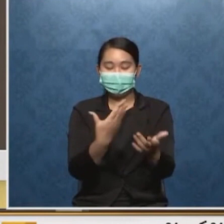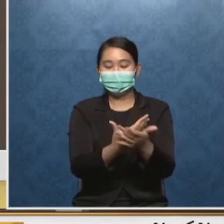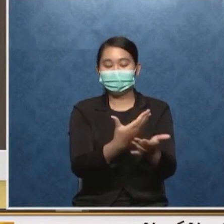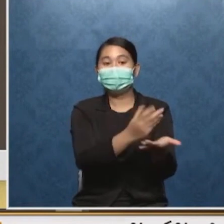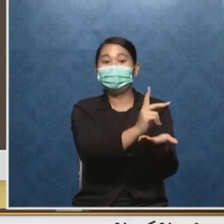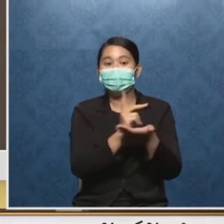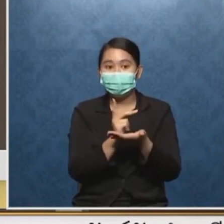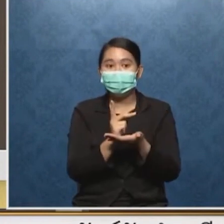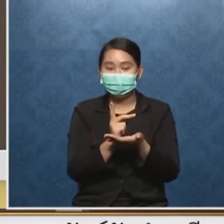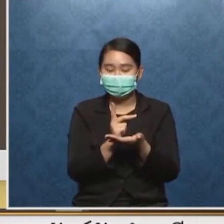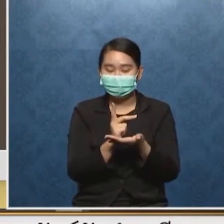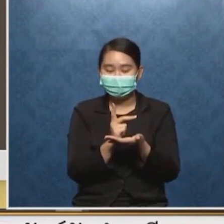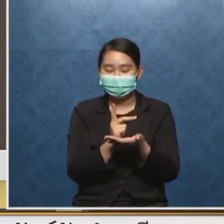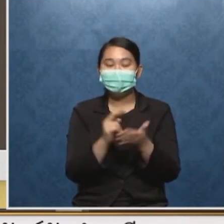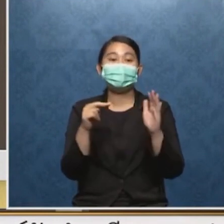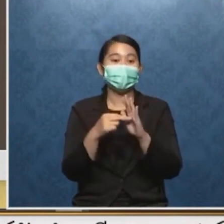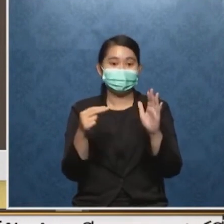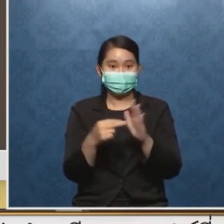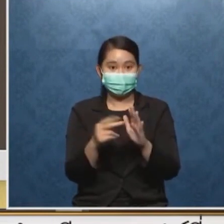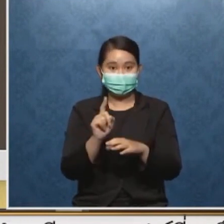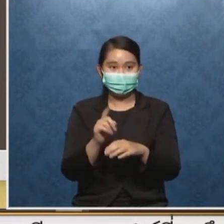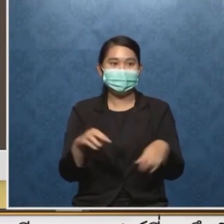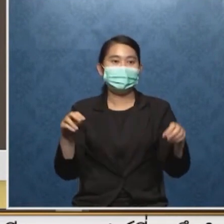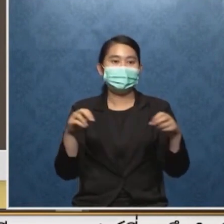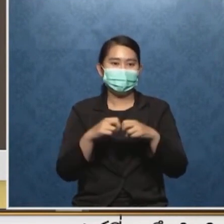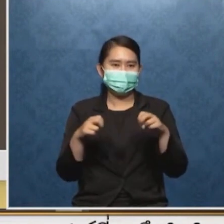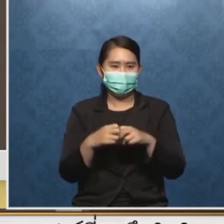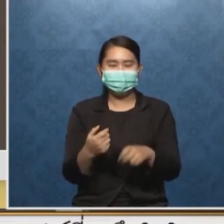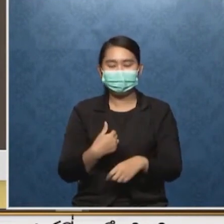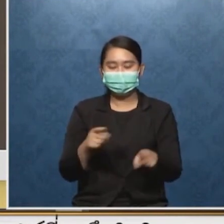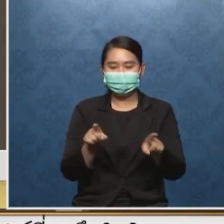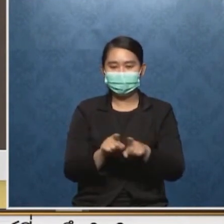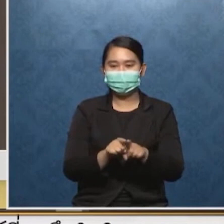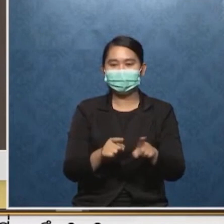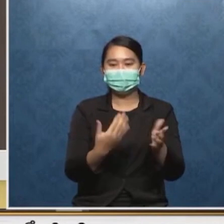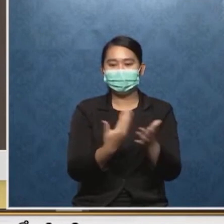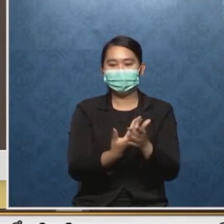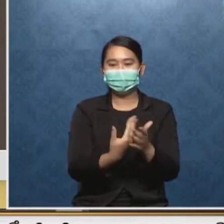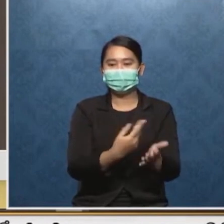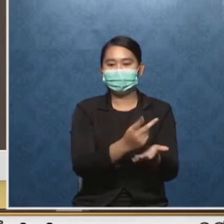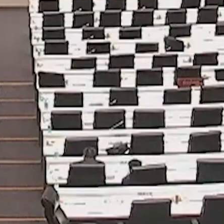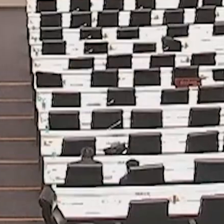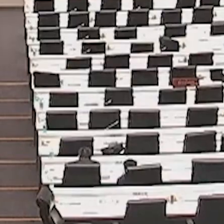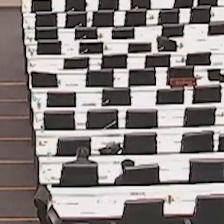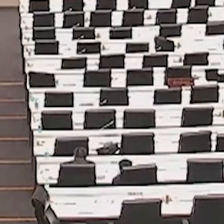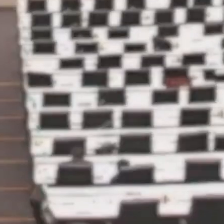งนี้มันจะไม่ซ้ำรอยเดิมกับการกู้เงิน1ล้านล้านเหมือนครั้งที่ผ่านมา